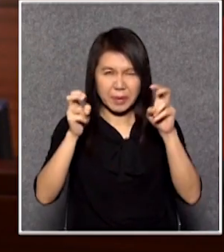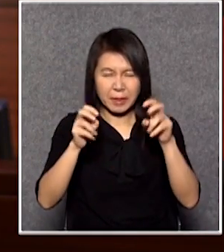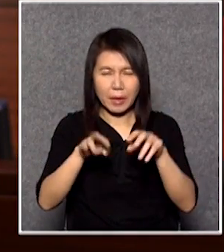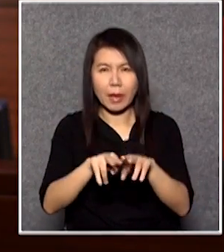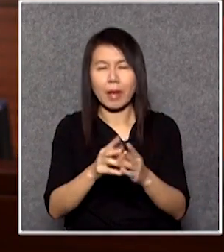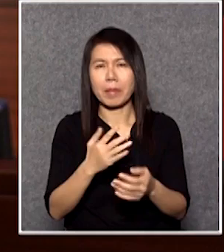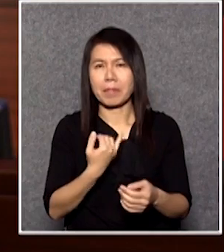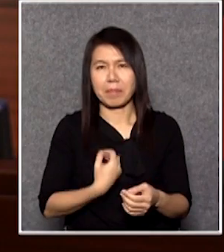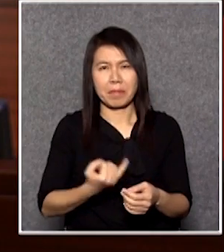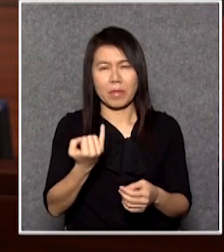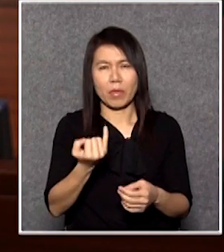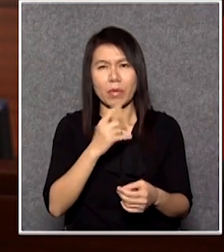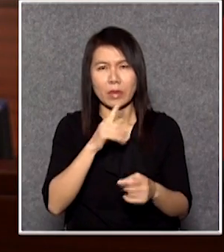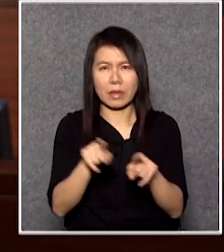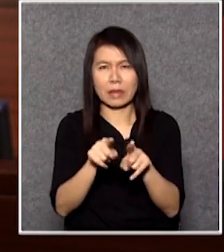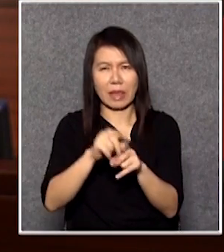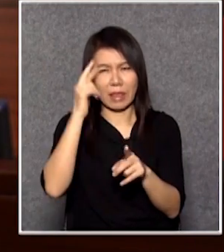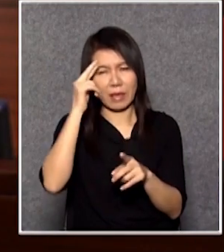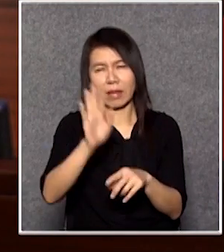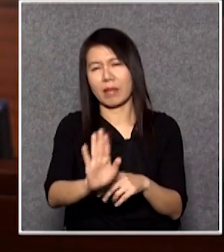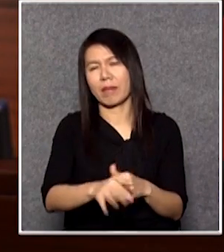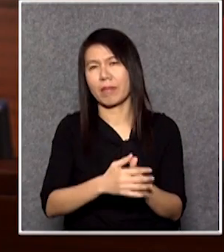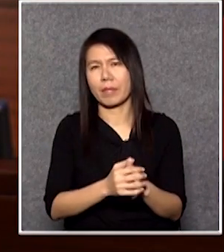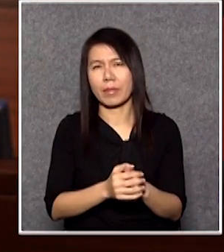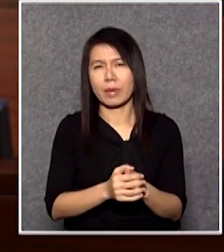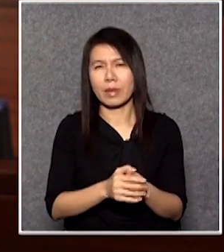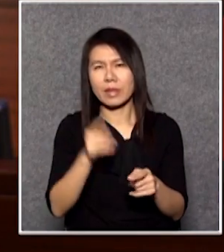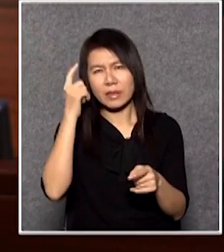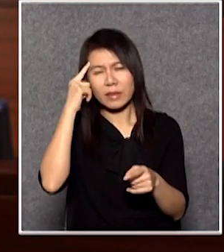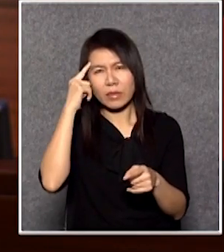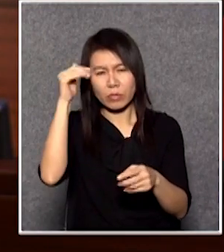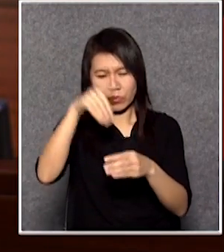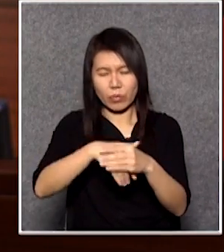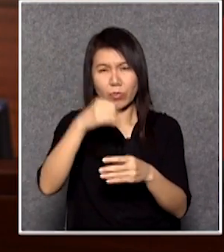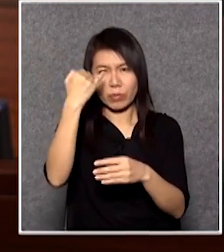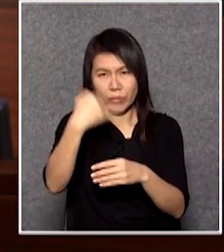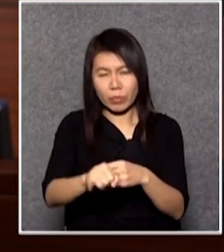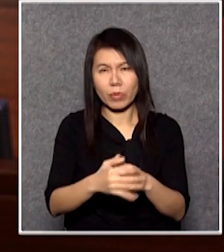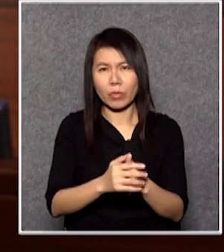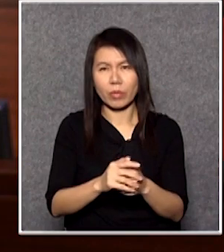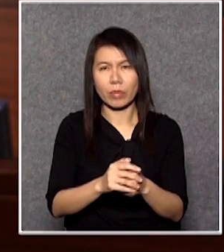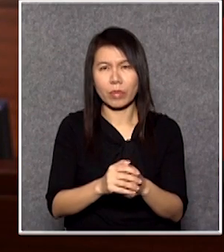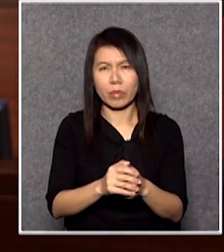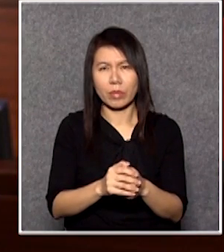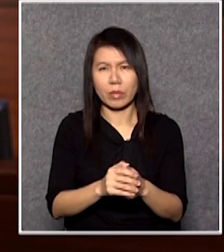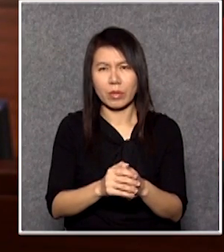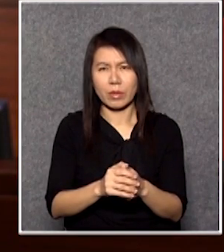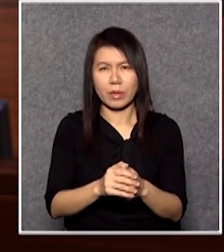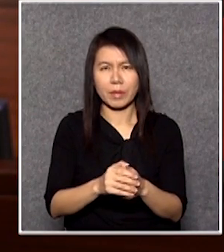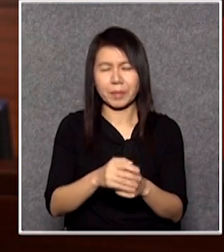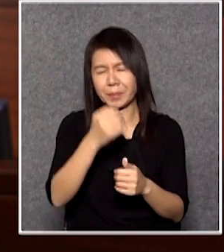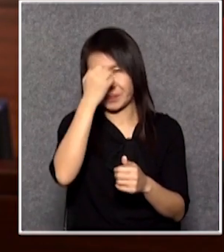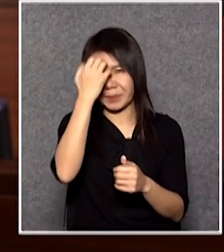咁我冇嚟同佢一齊癲噶嘛又明知係一定過唔到噶啦，咁我冇嚟咁唔理智、咁唔清